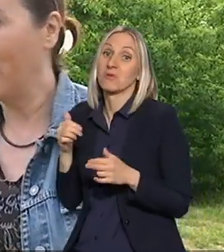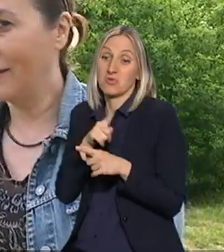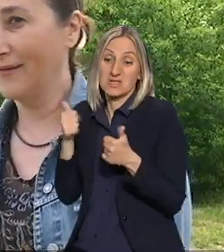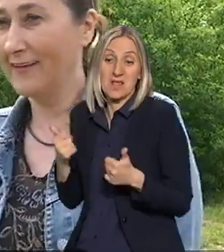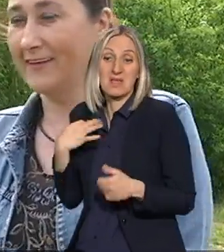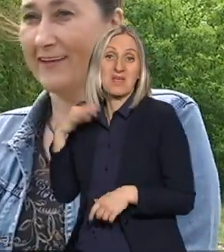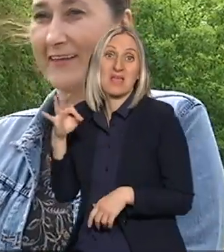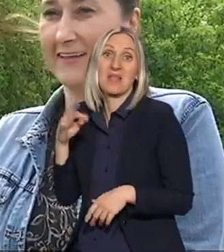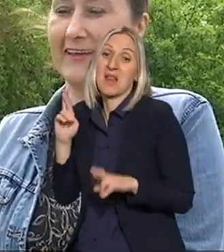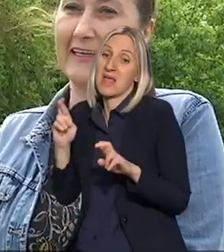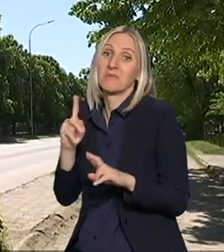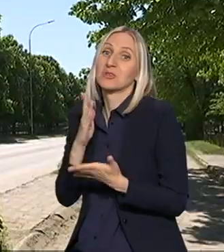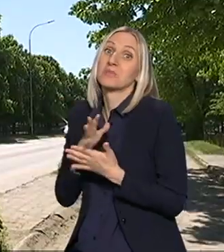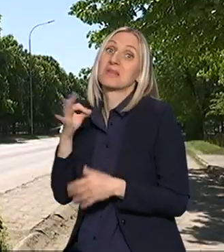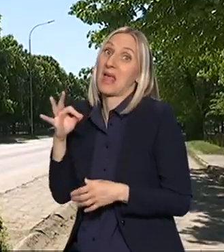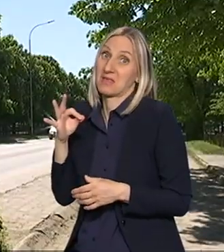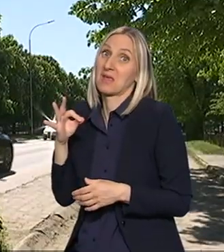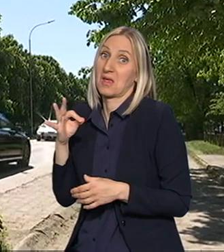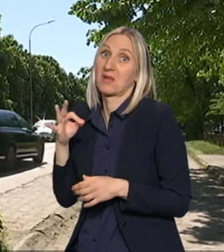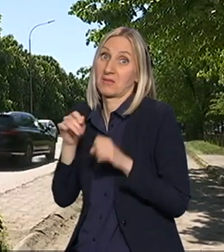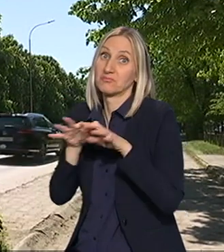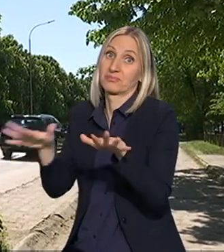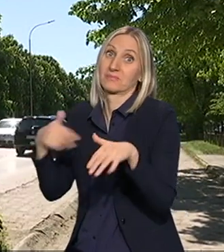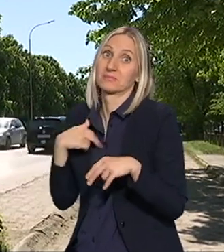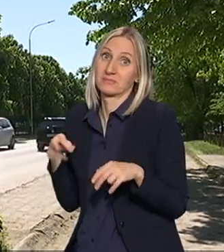nećemo biti jedini.